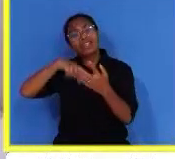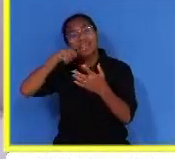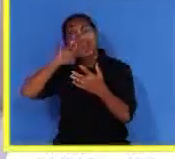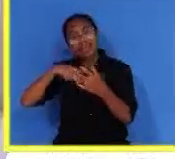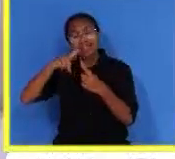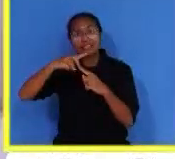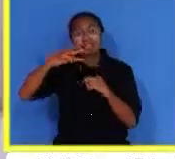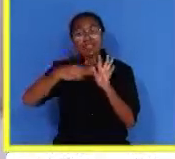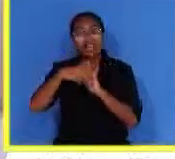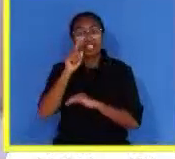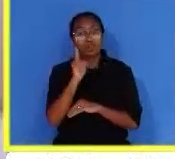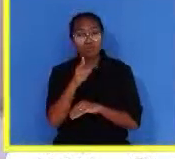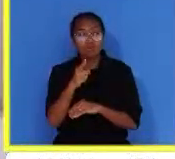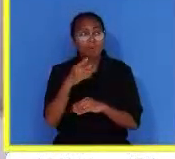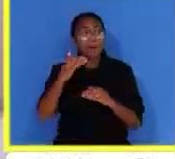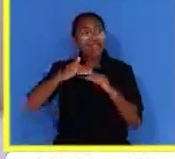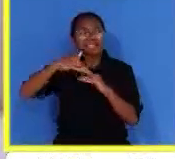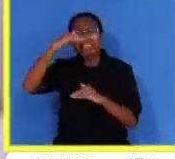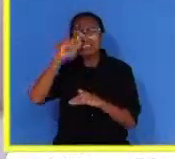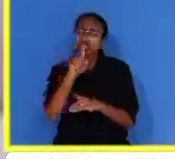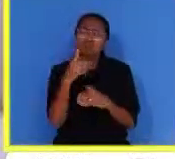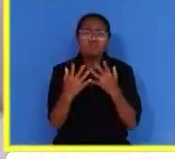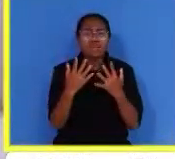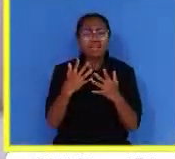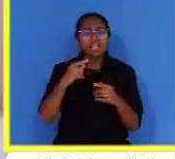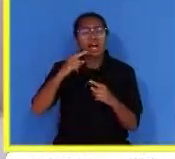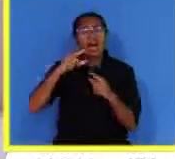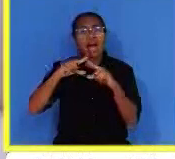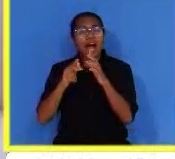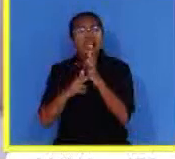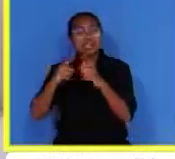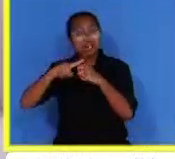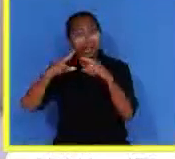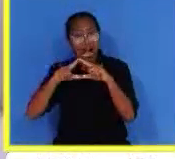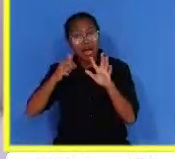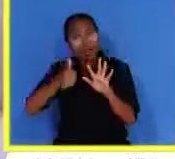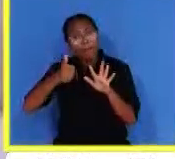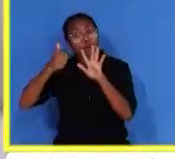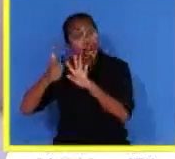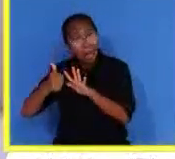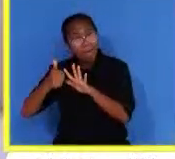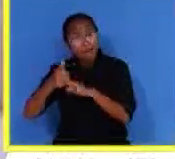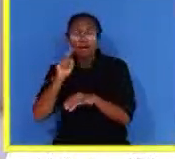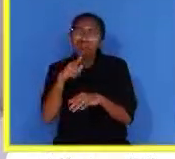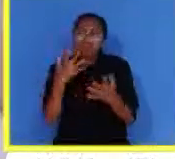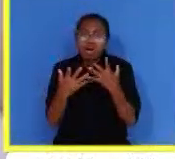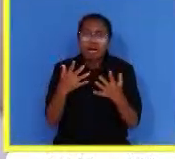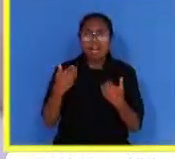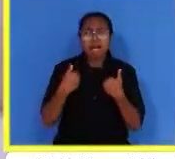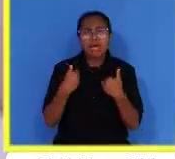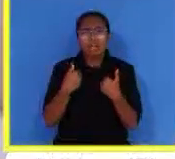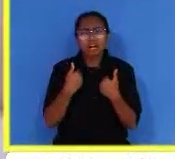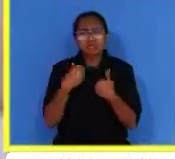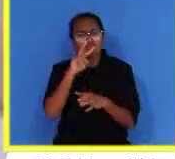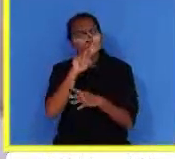itu paling tinggi mungkin di angka 60-an, bahkan ada yang hanya